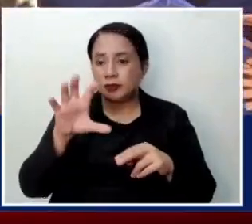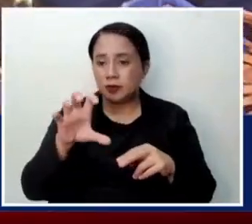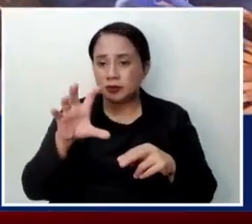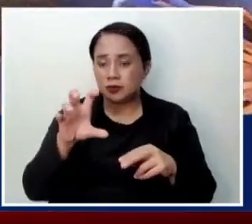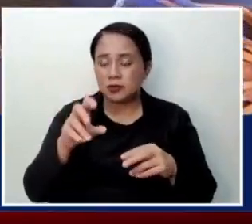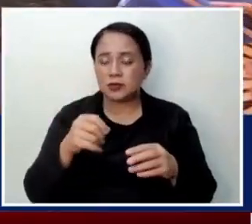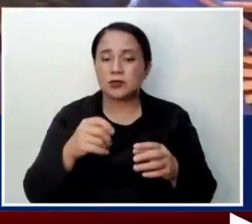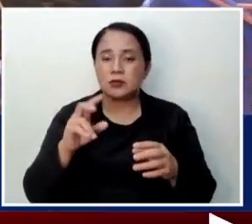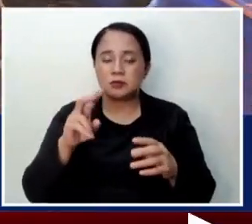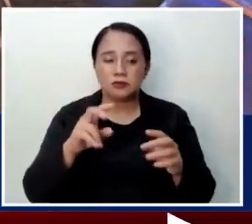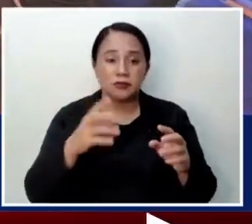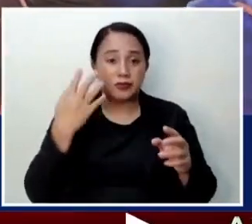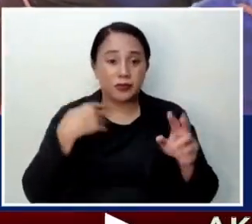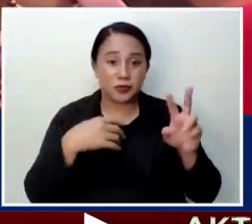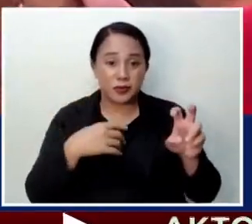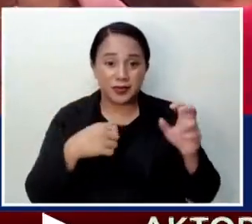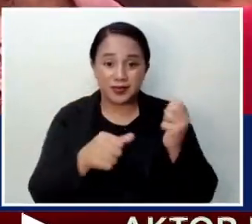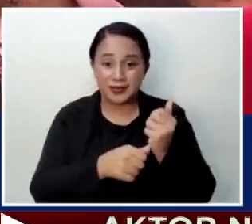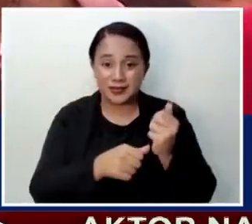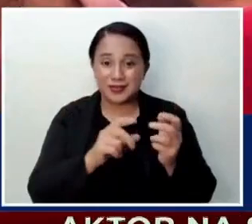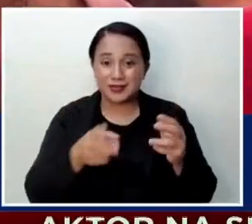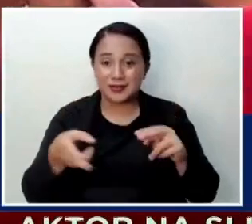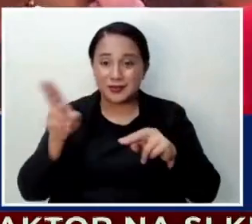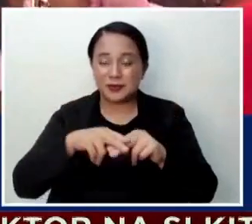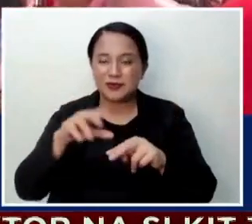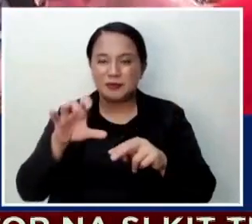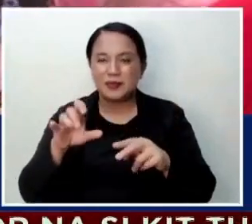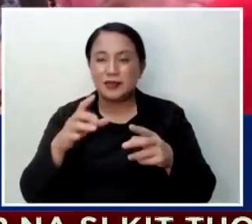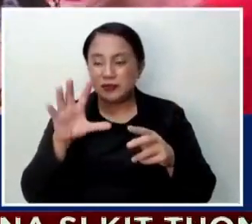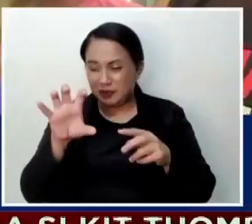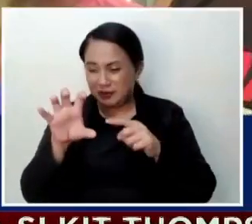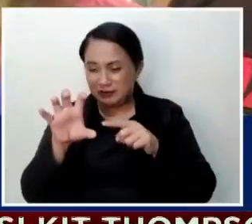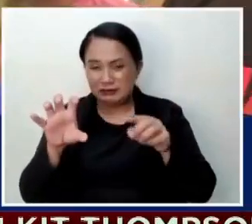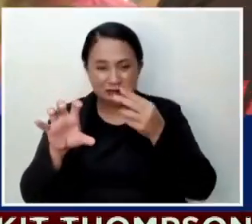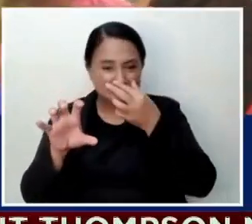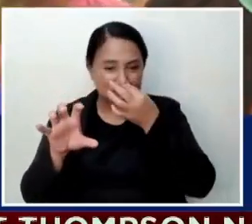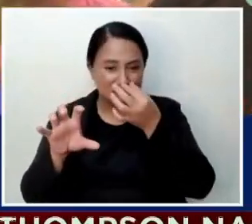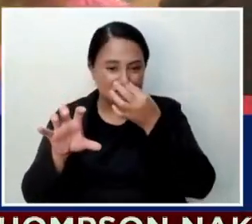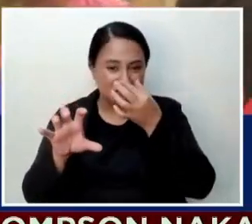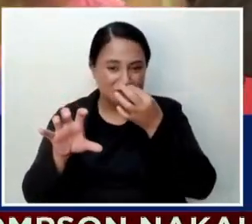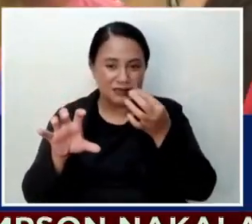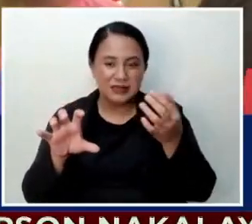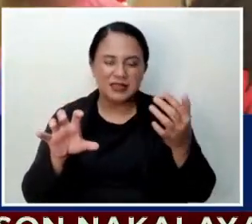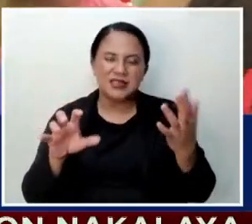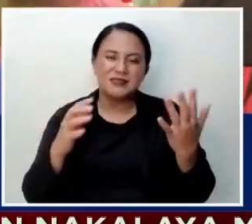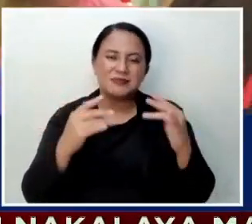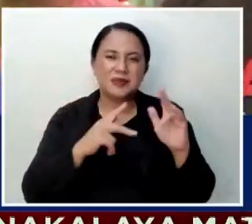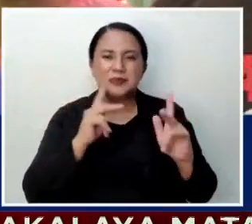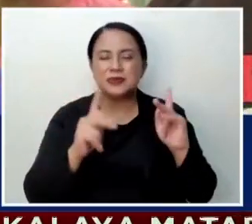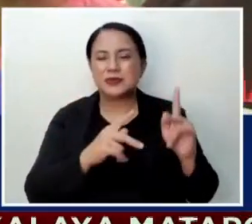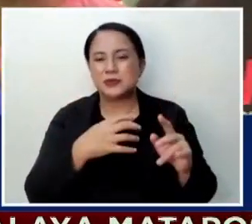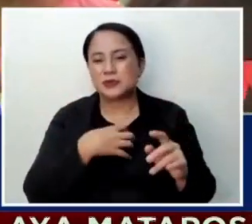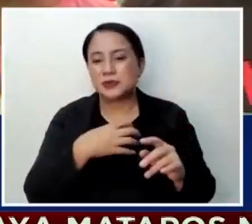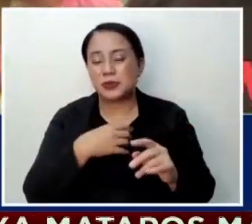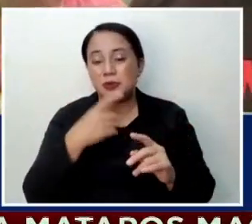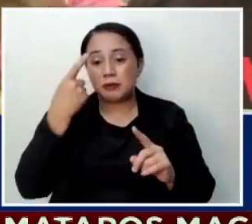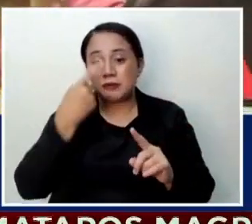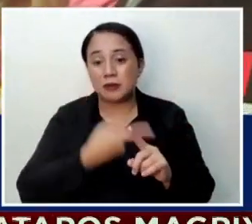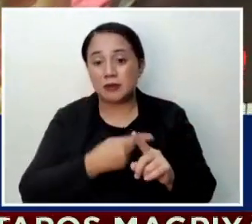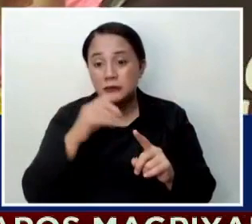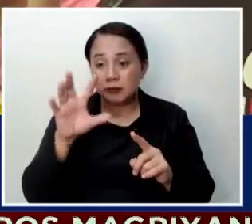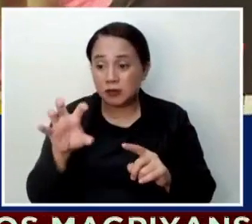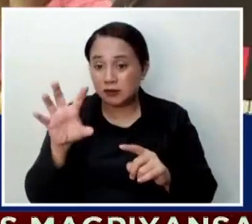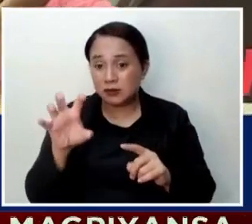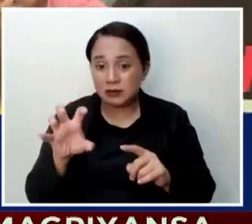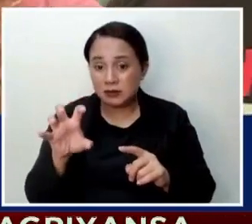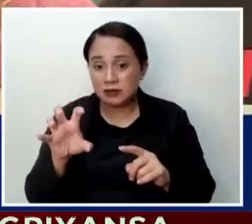naunang 200 pesos na ayuda, naliliitan pa rin dito si Pacquiao. Iiyak pa rin yung mga tao na yan kasi sa isang buwan, 500 pesos sa isang